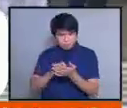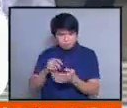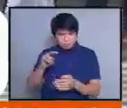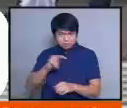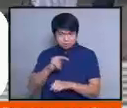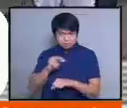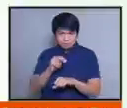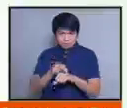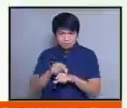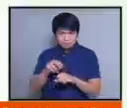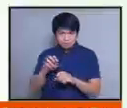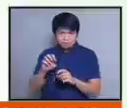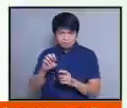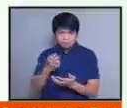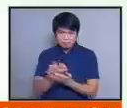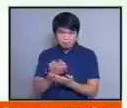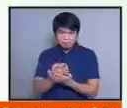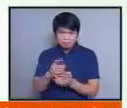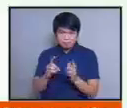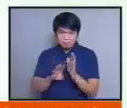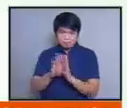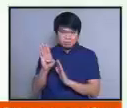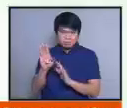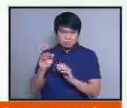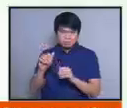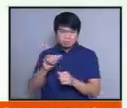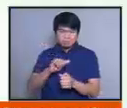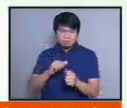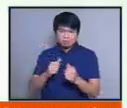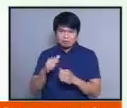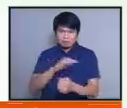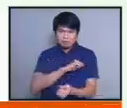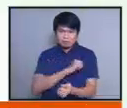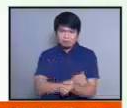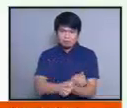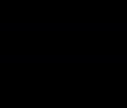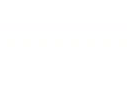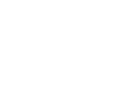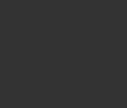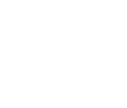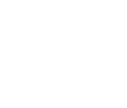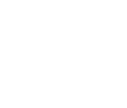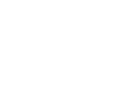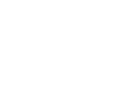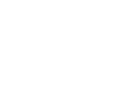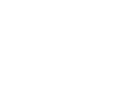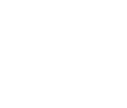Economic and Development Authority aminadong marami pang kailangan ayusin sa pension system ng bansa.